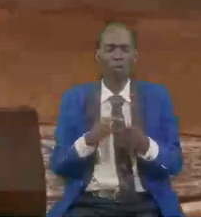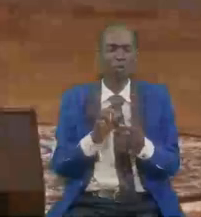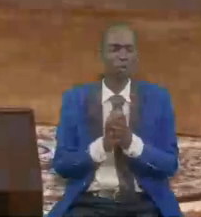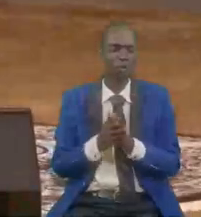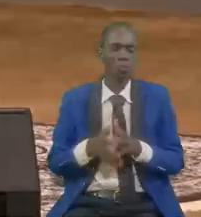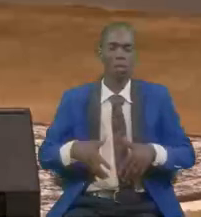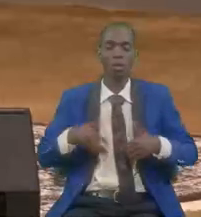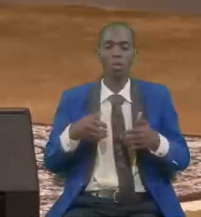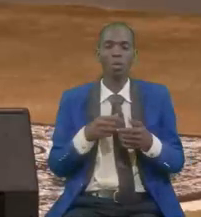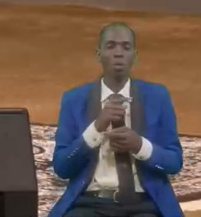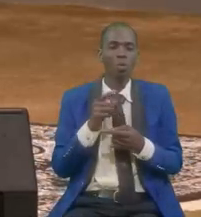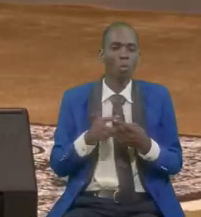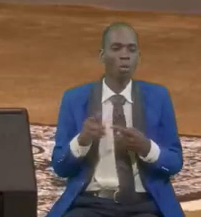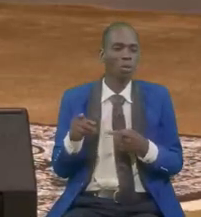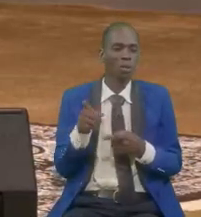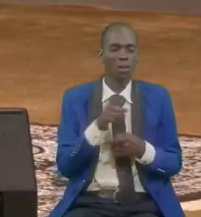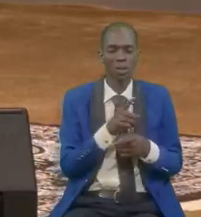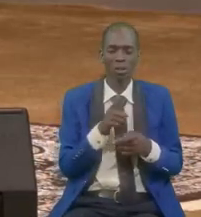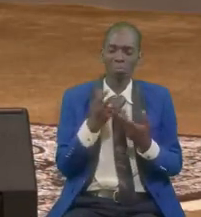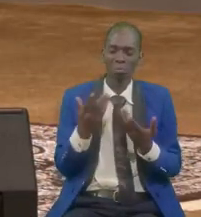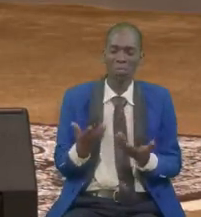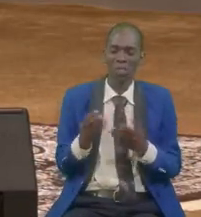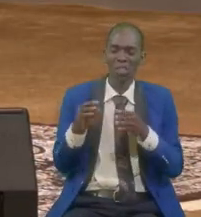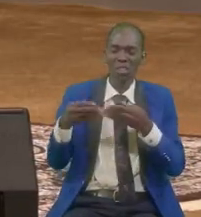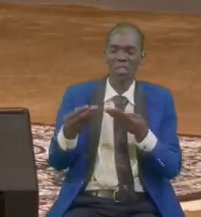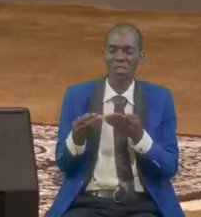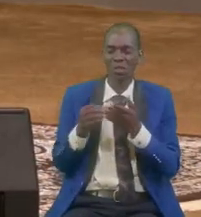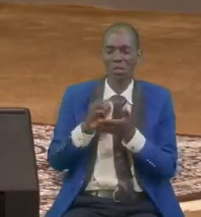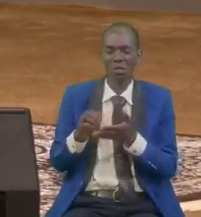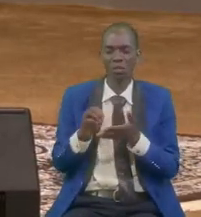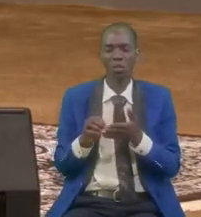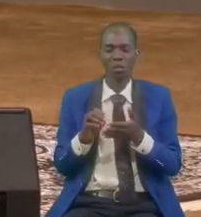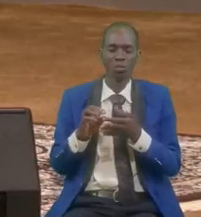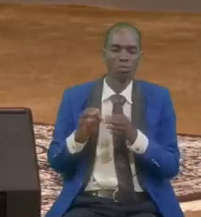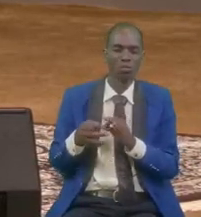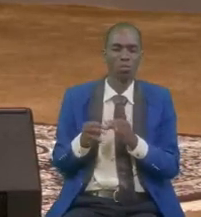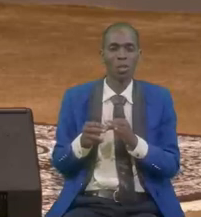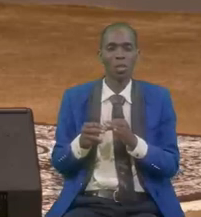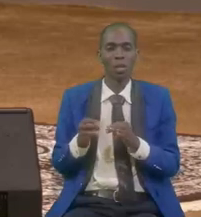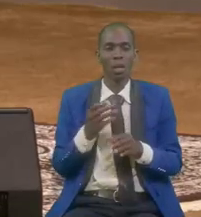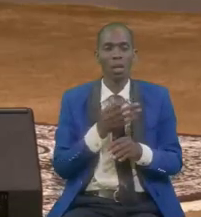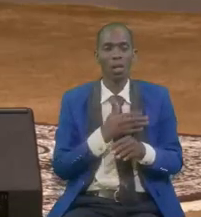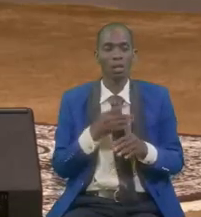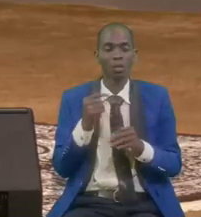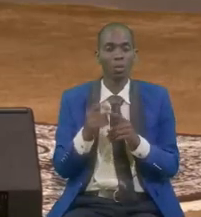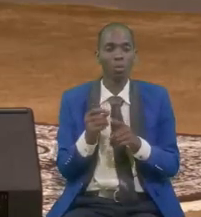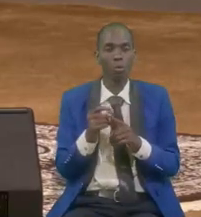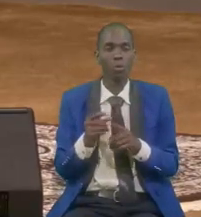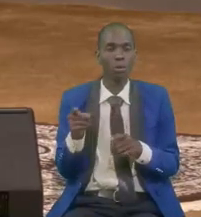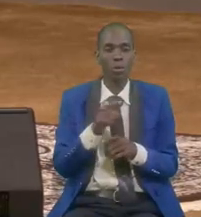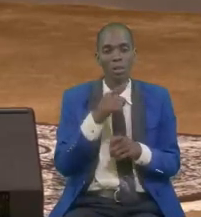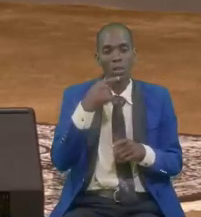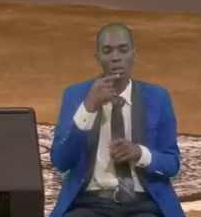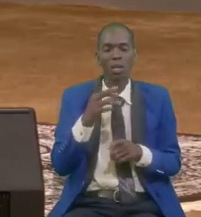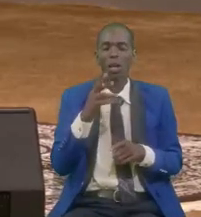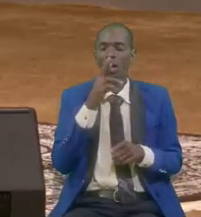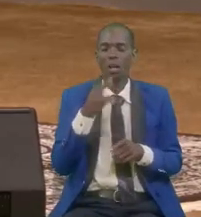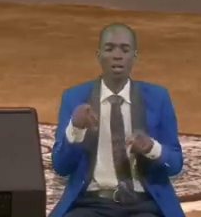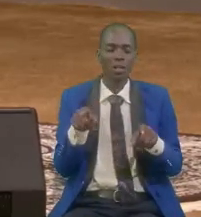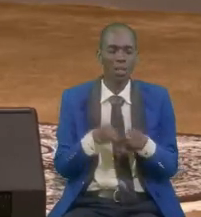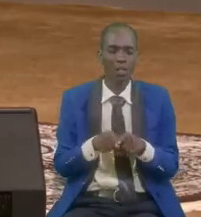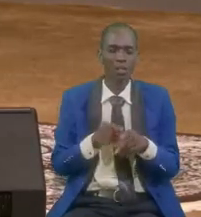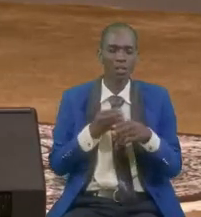quand ils s'interprètent. Et ils sont très prompts à parler. Et ce qu'ils disent, c'est comme l'épée